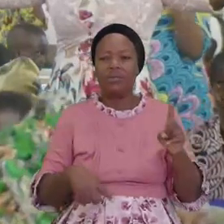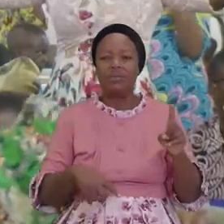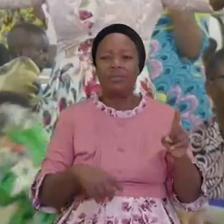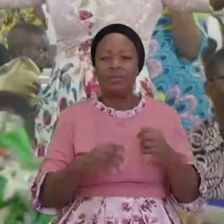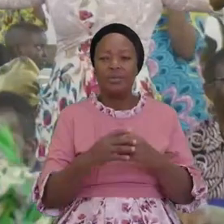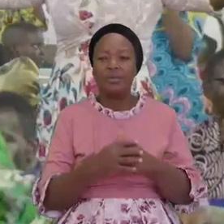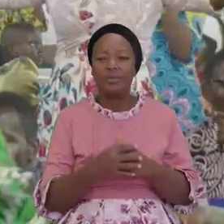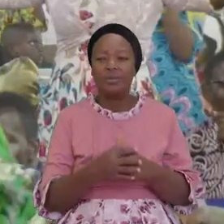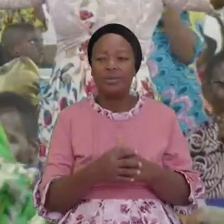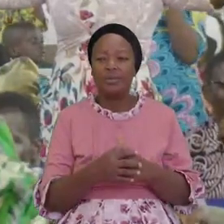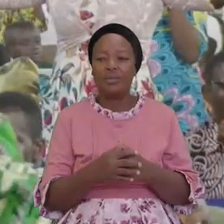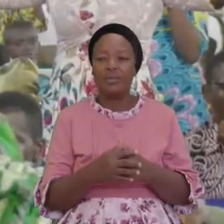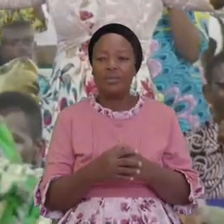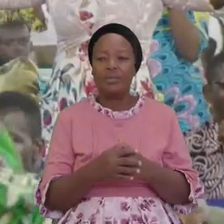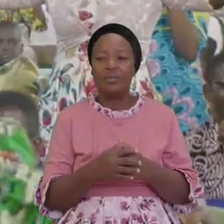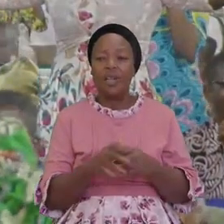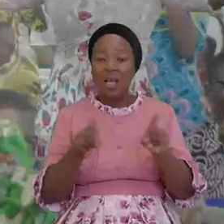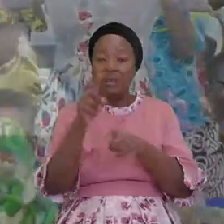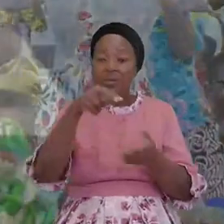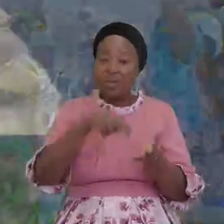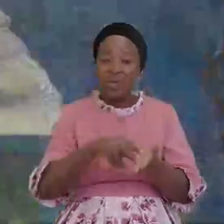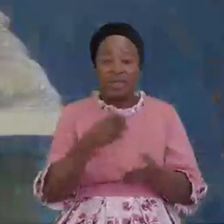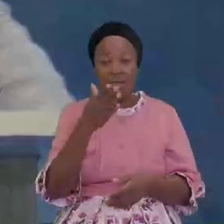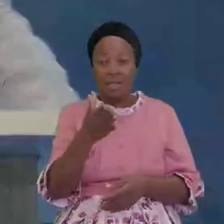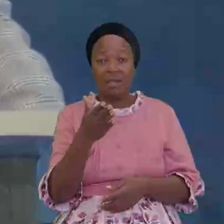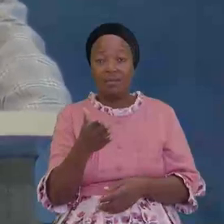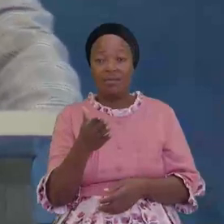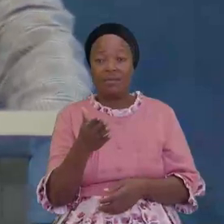Voici le moment de venir au Seigneur.